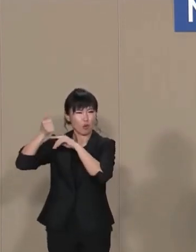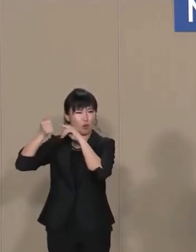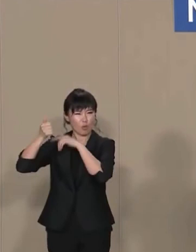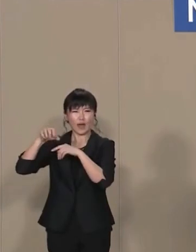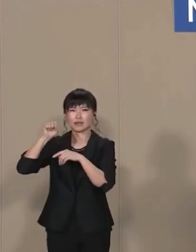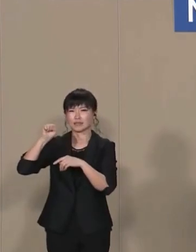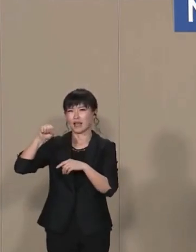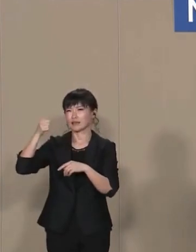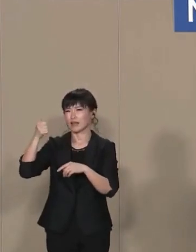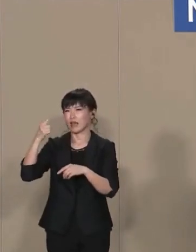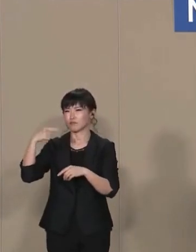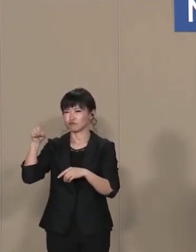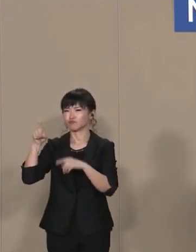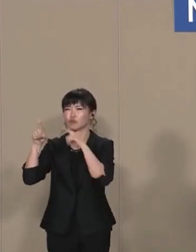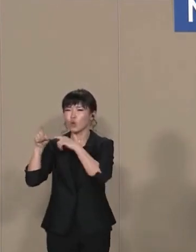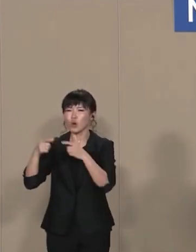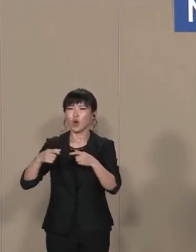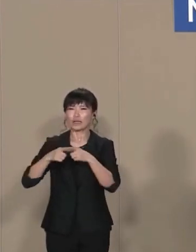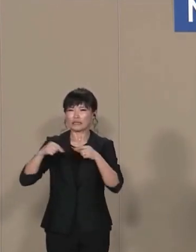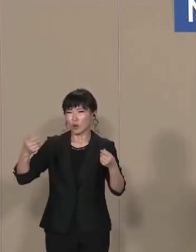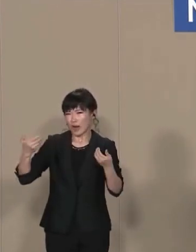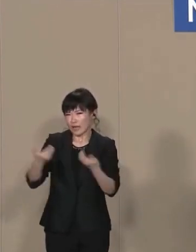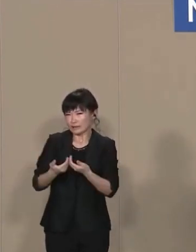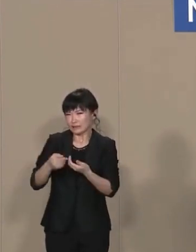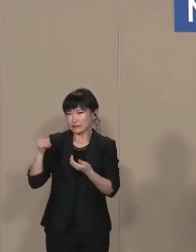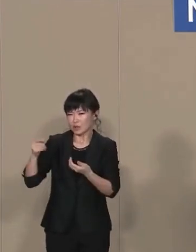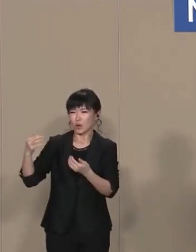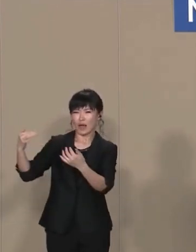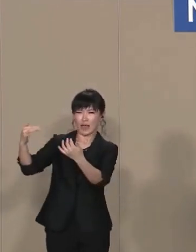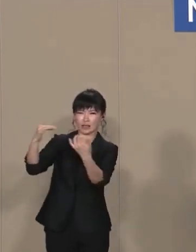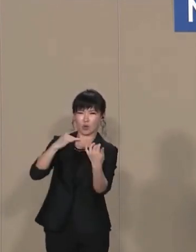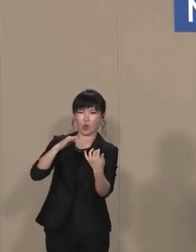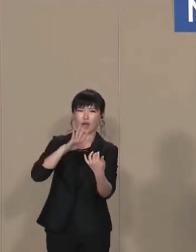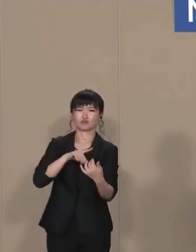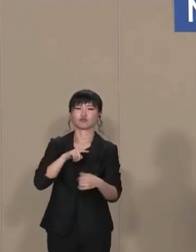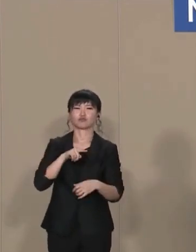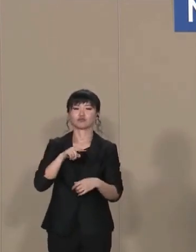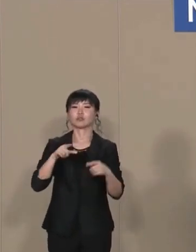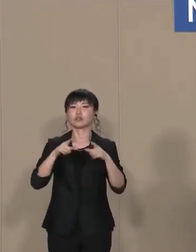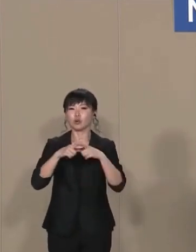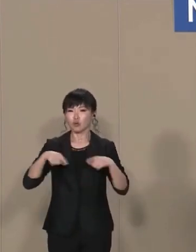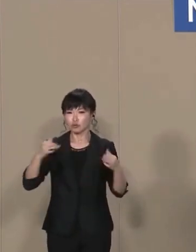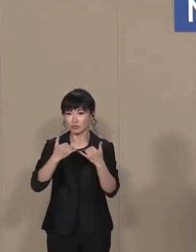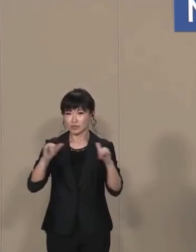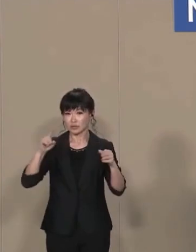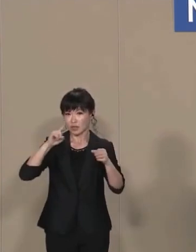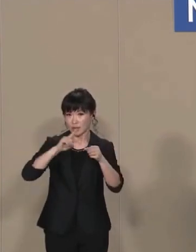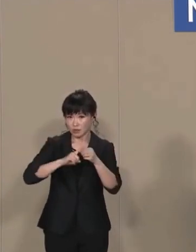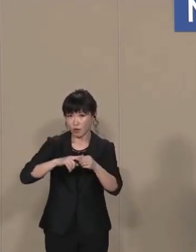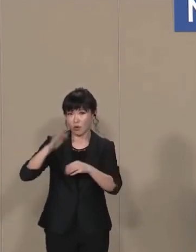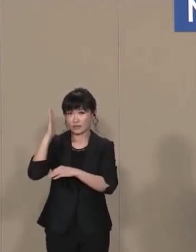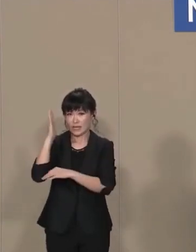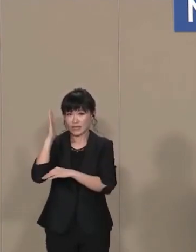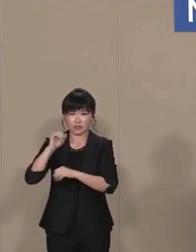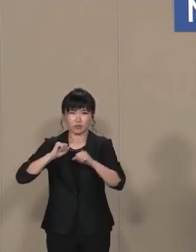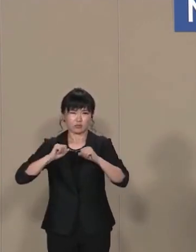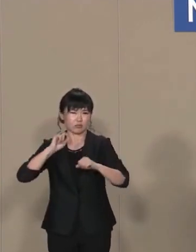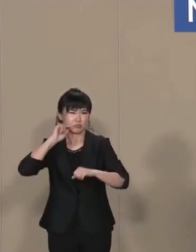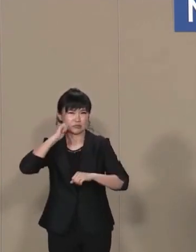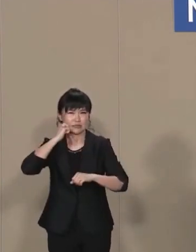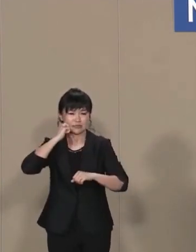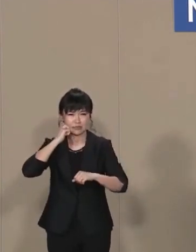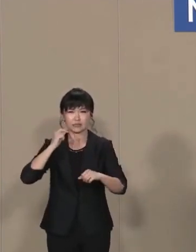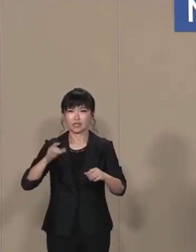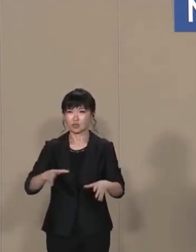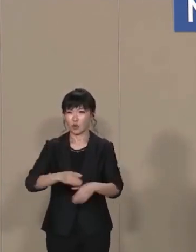が作った反日カルト宗教に犯されていこれでは日本国民のための政治が行われるワケがありませんしかも統一